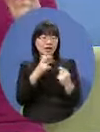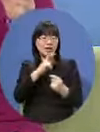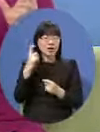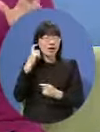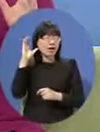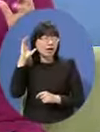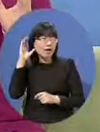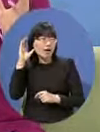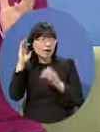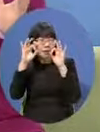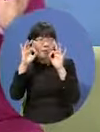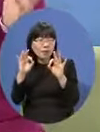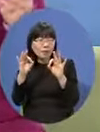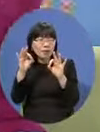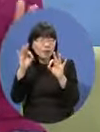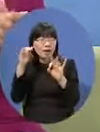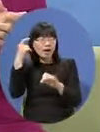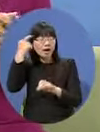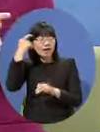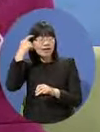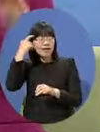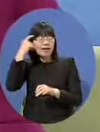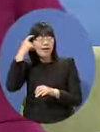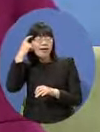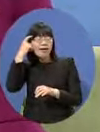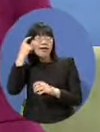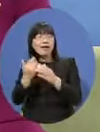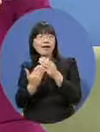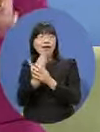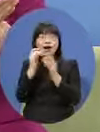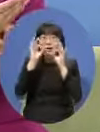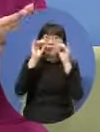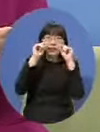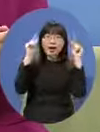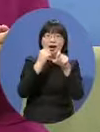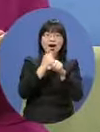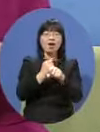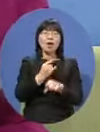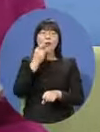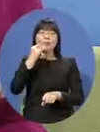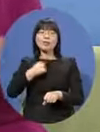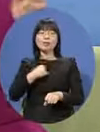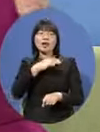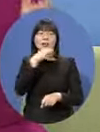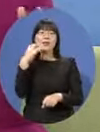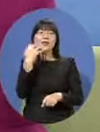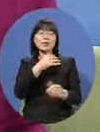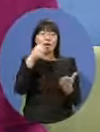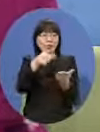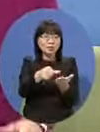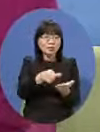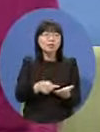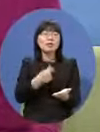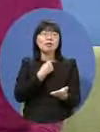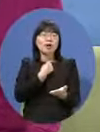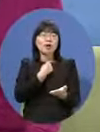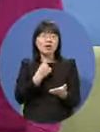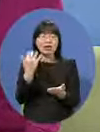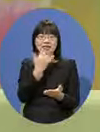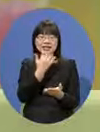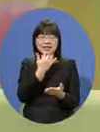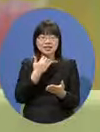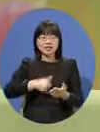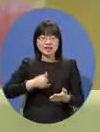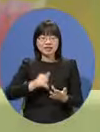들으면 영감이 떠올라. 맞아요, 그거. 그러니까 이제 엄마랑 여기 핑크색으로 붙일래. 갑자기 색깔이 바뀌는 거예요. 그러니까